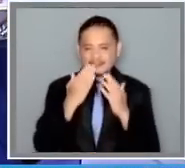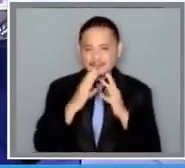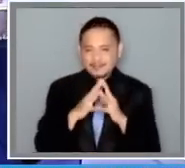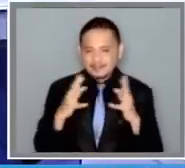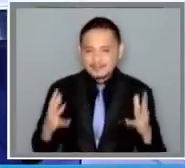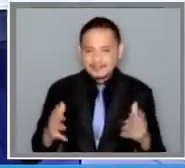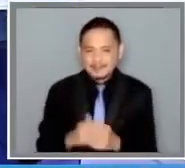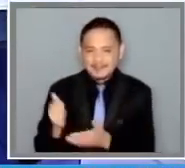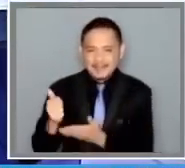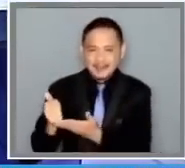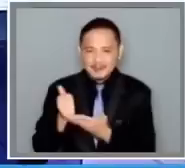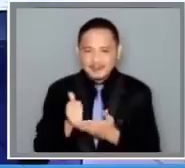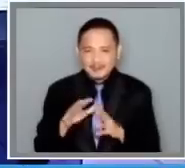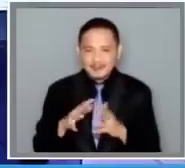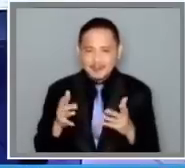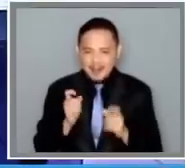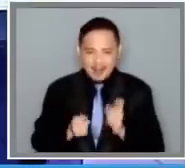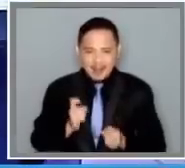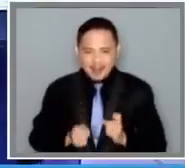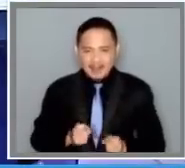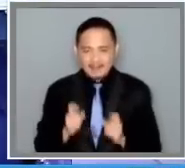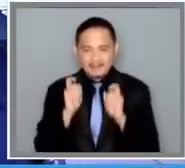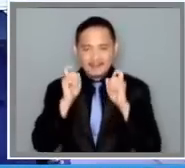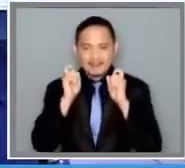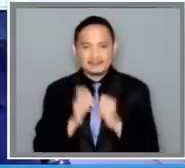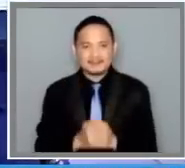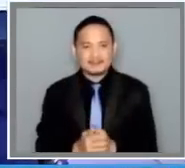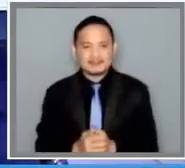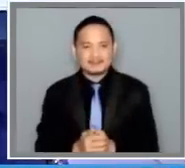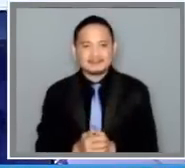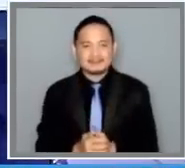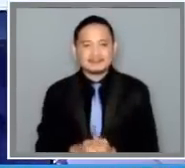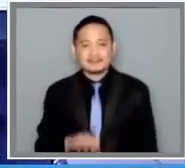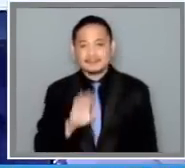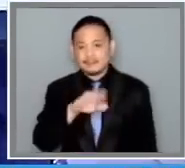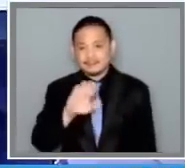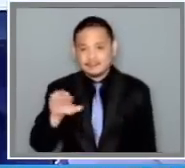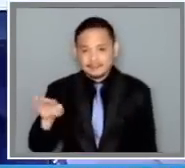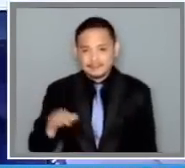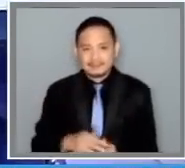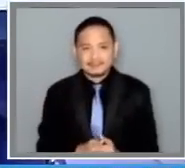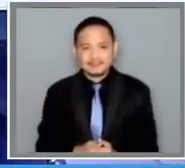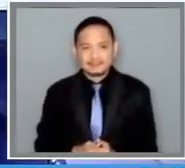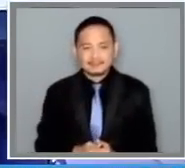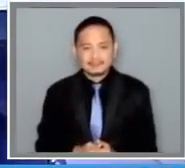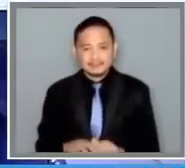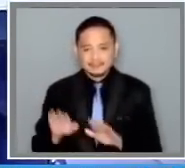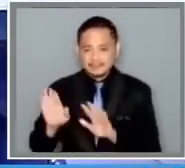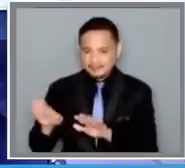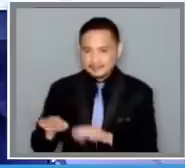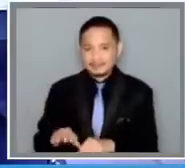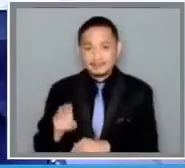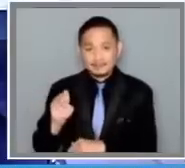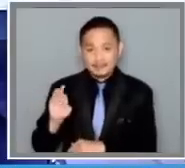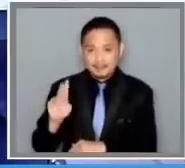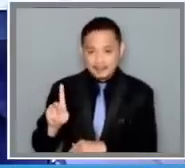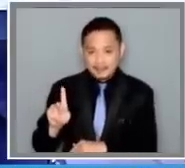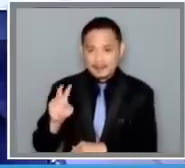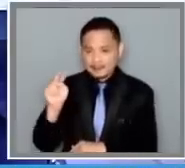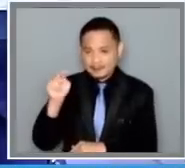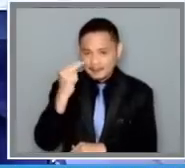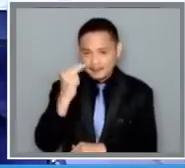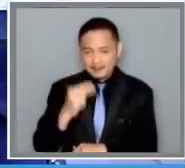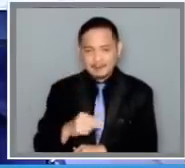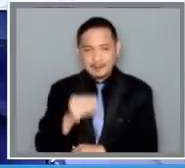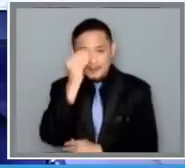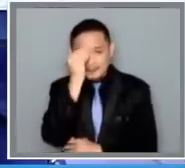ha, budget muli tayo, ha, mga mare at pare. At syempre, Mark, ito ha, nagmahal po ulit ha ang